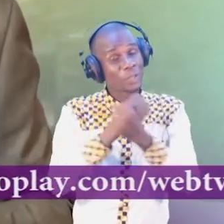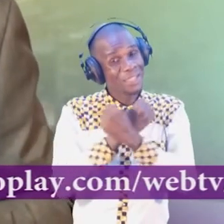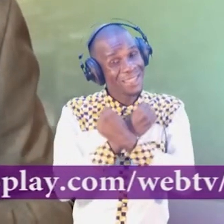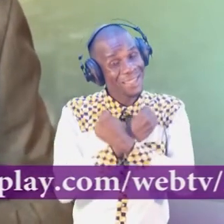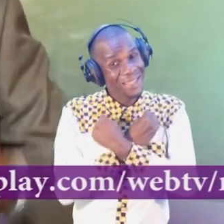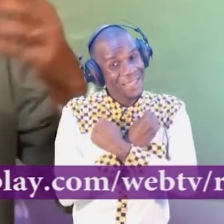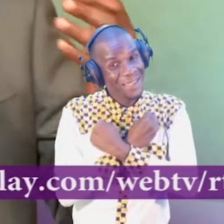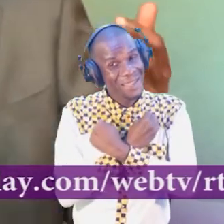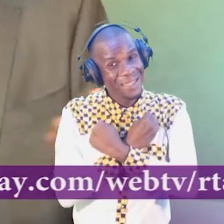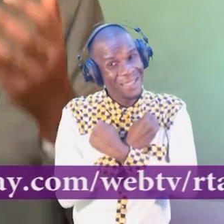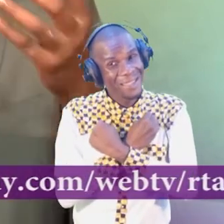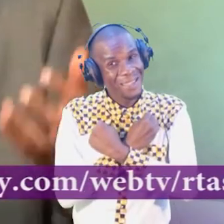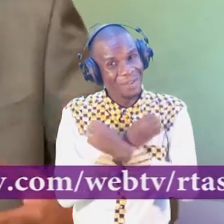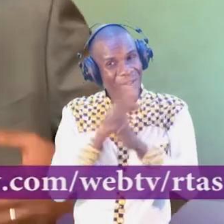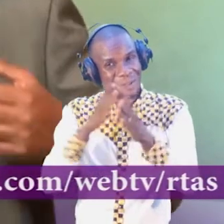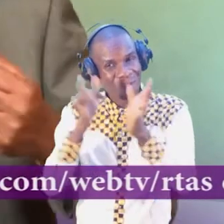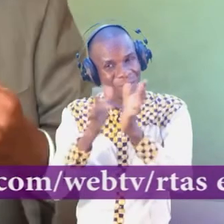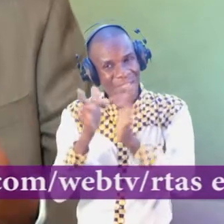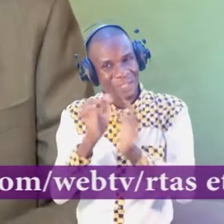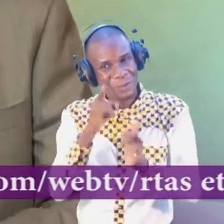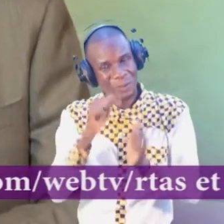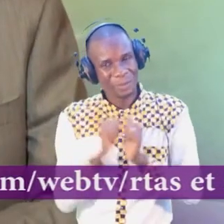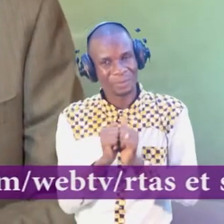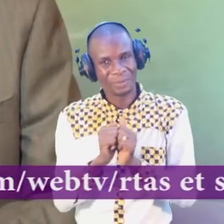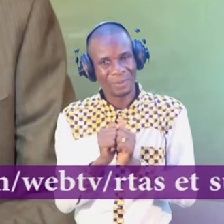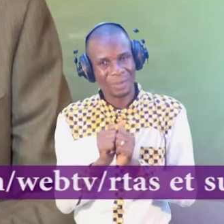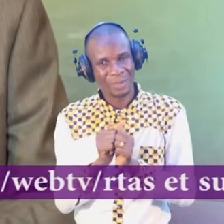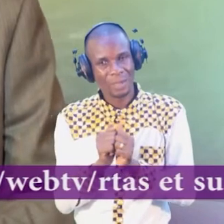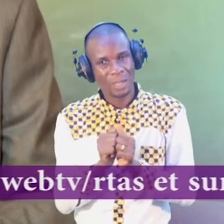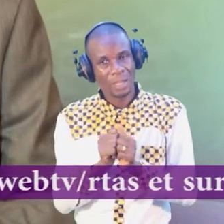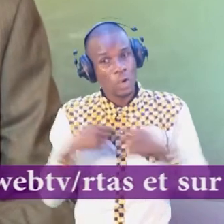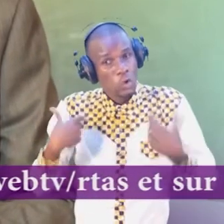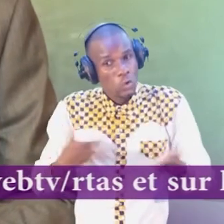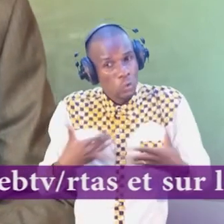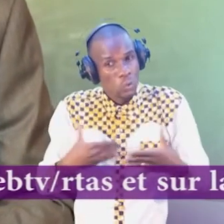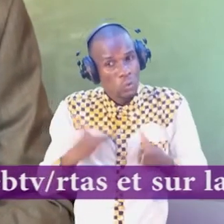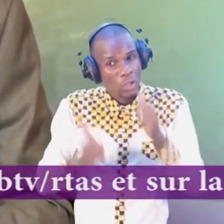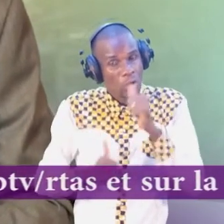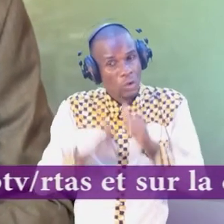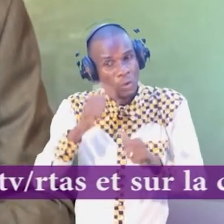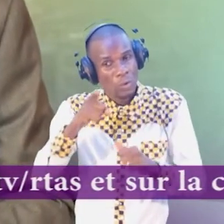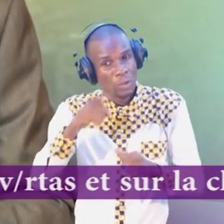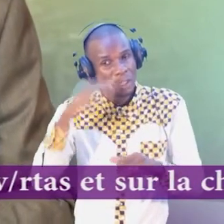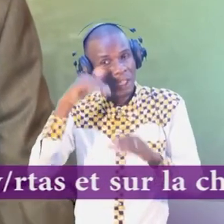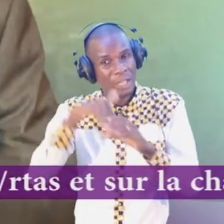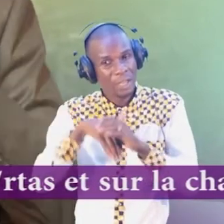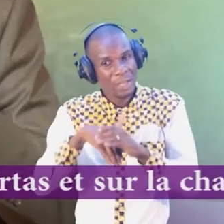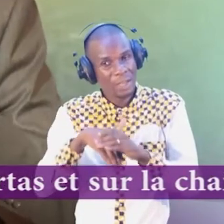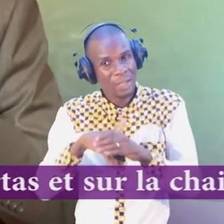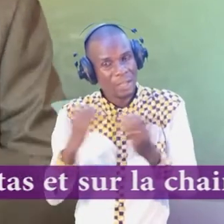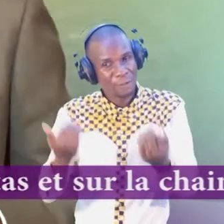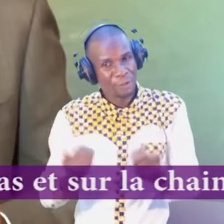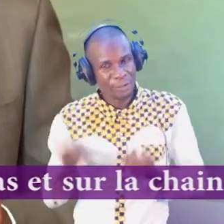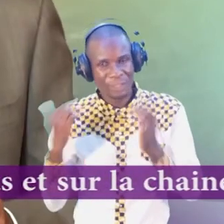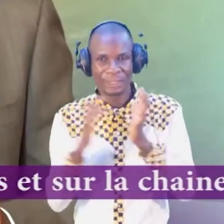akoma mibeko na ye na kati ya motema na yo. Alingi ete yo olinga ye mpe olinga kobila ye.